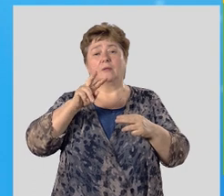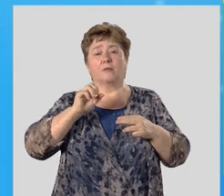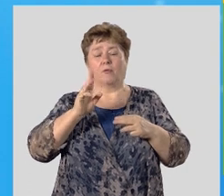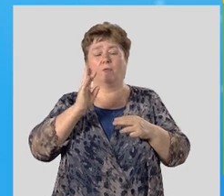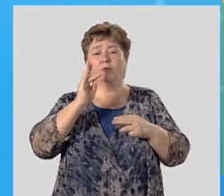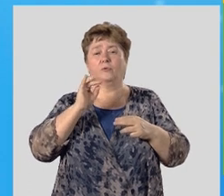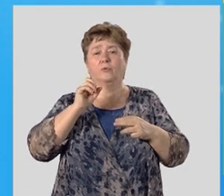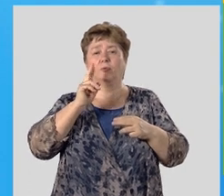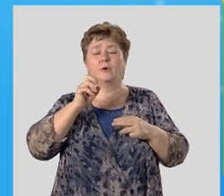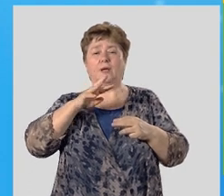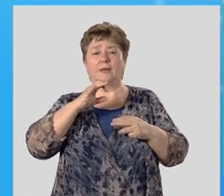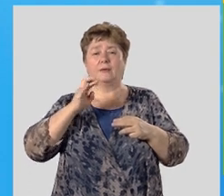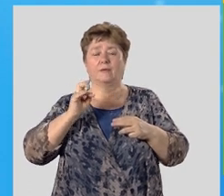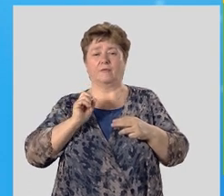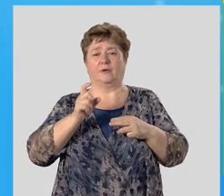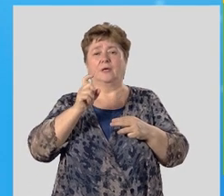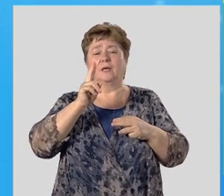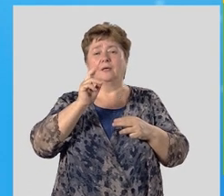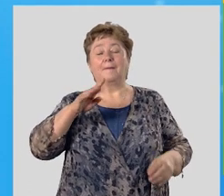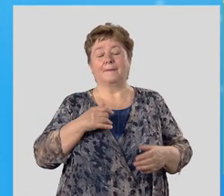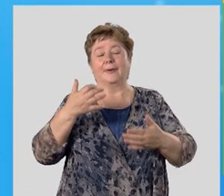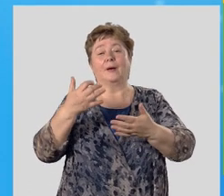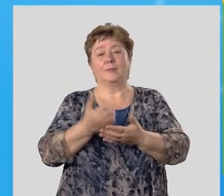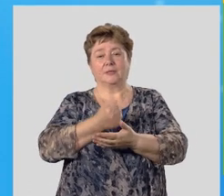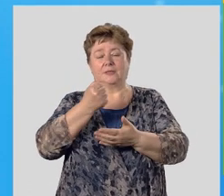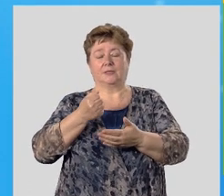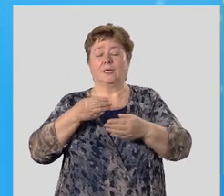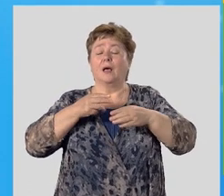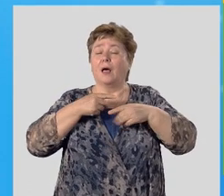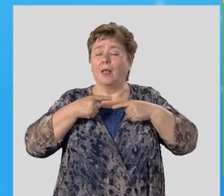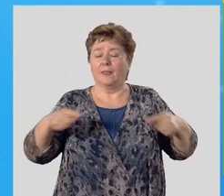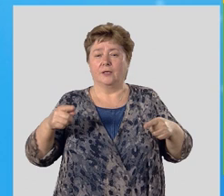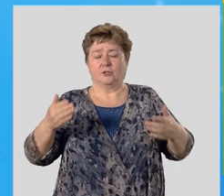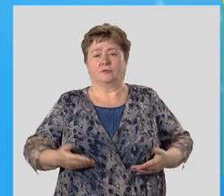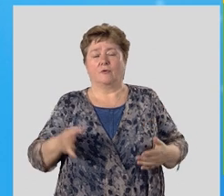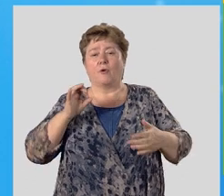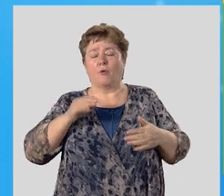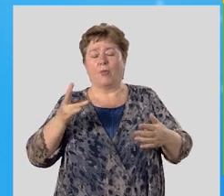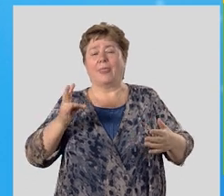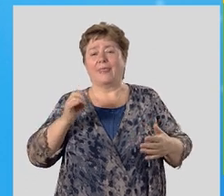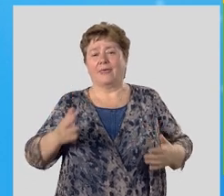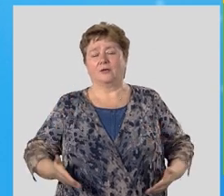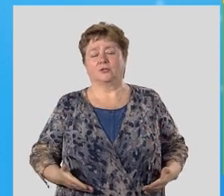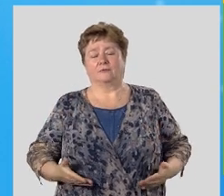и нуклеиновых кислот. Мы определили отличие живого от неживого,